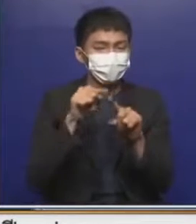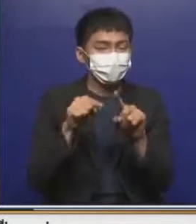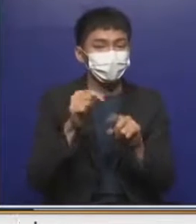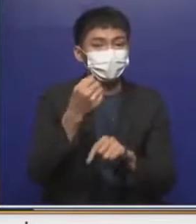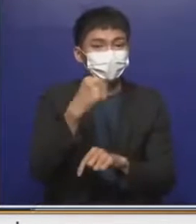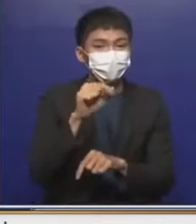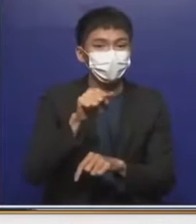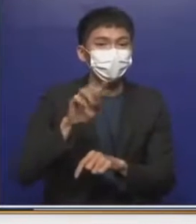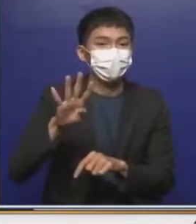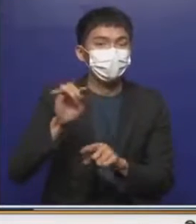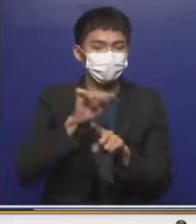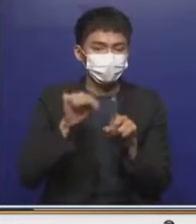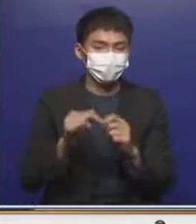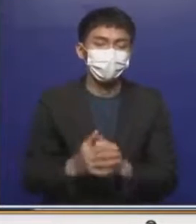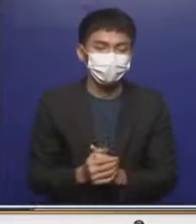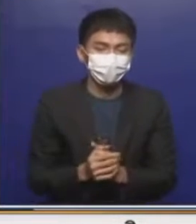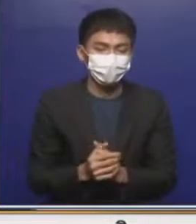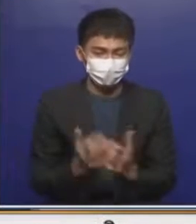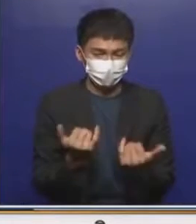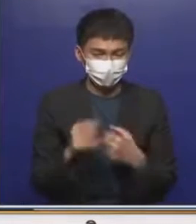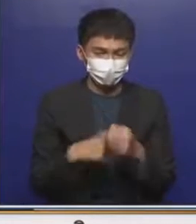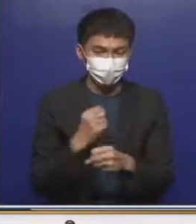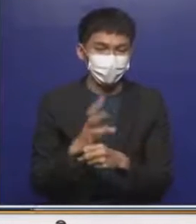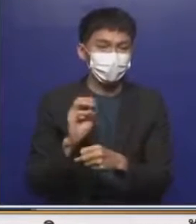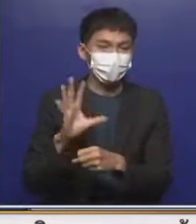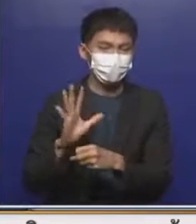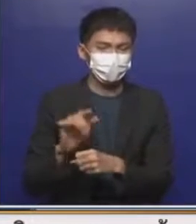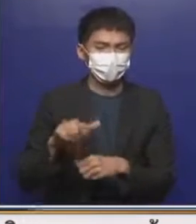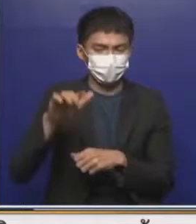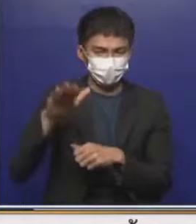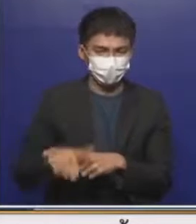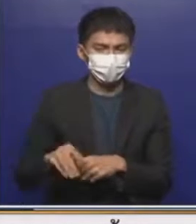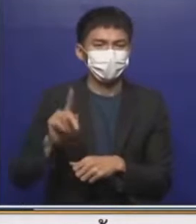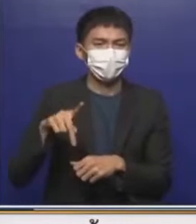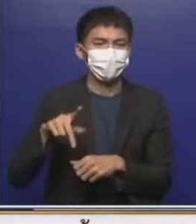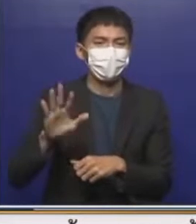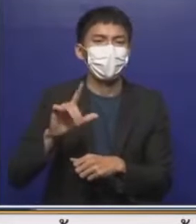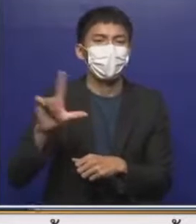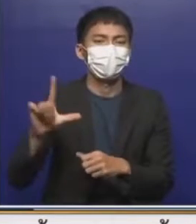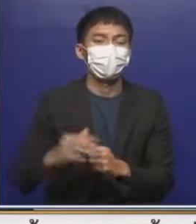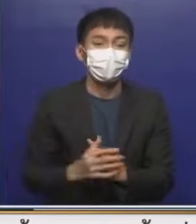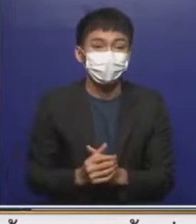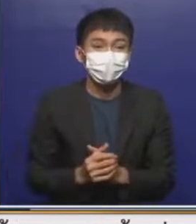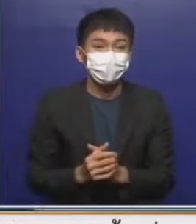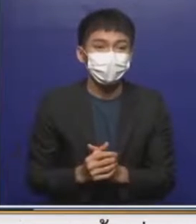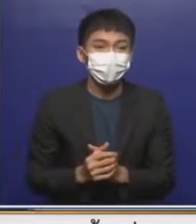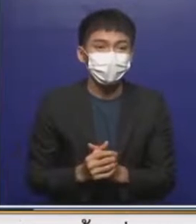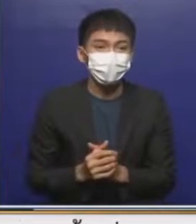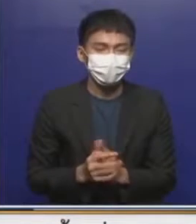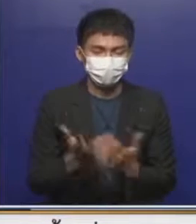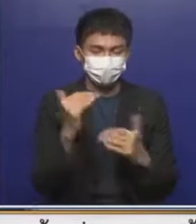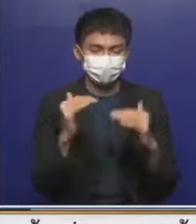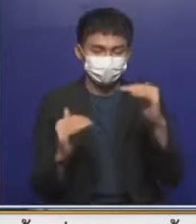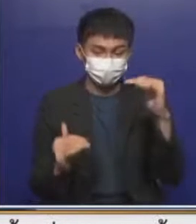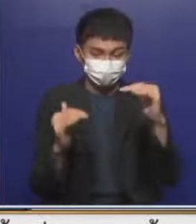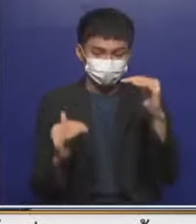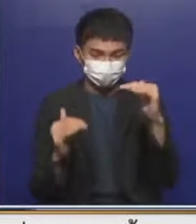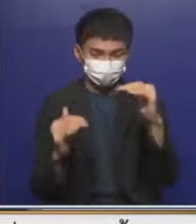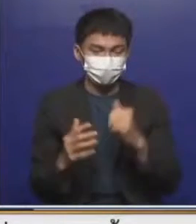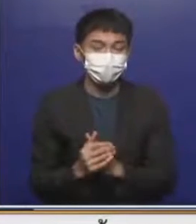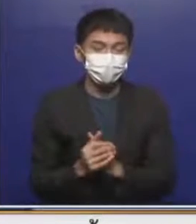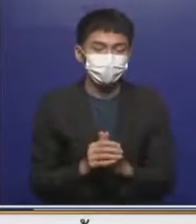ล้านปี 65 เหลองบอยู่แค่ 1,245 ล้านบาทซ้ำลายพอผมเอาไปเทียบกับงบ